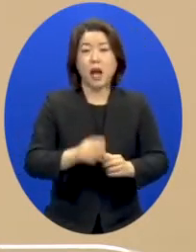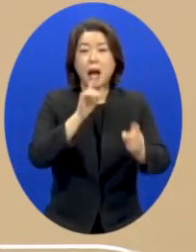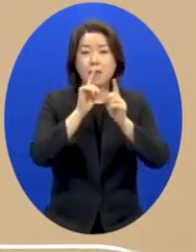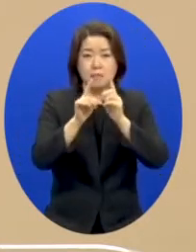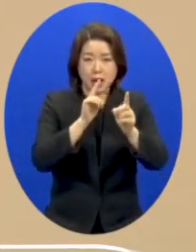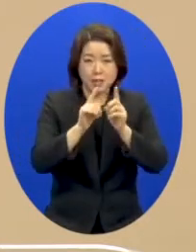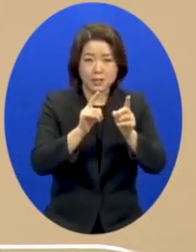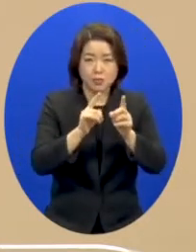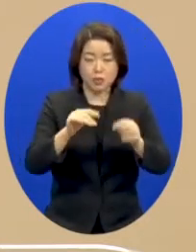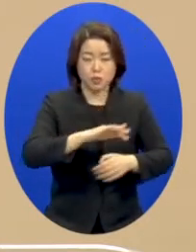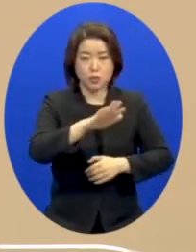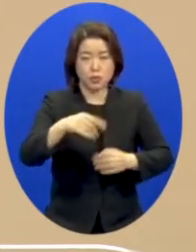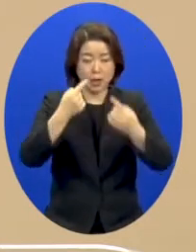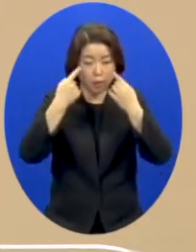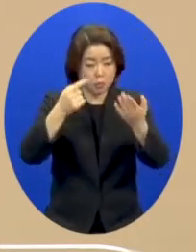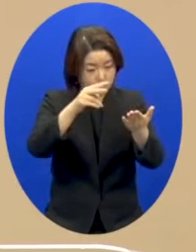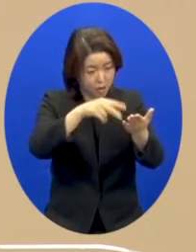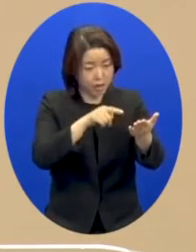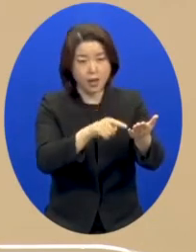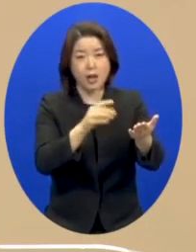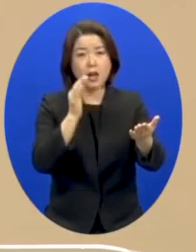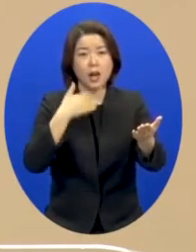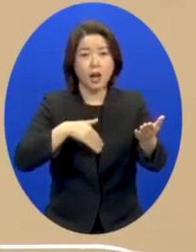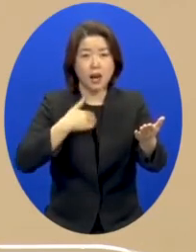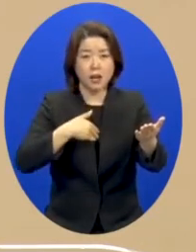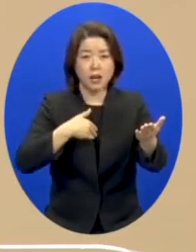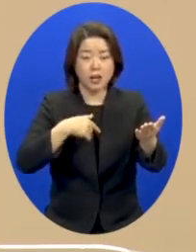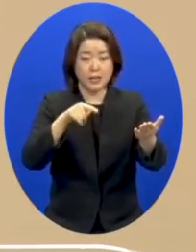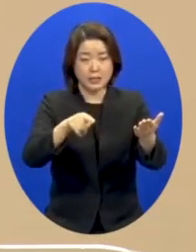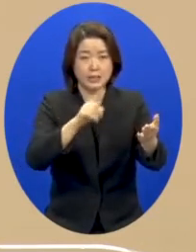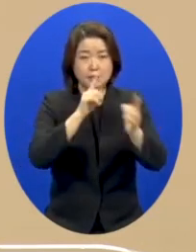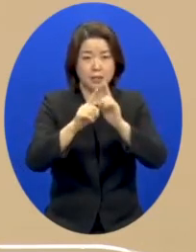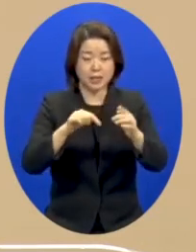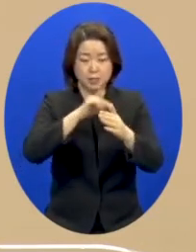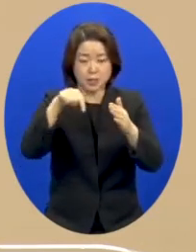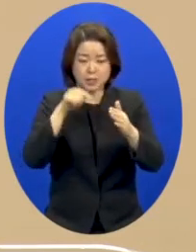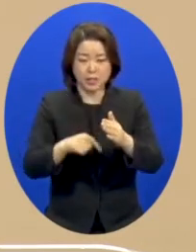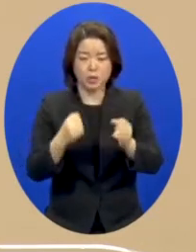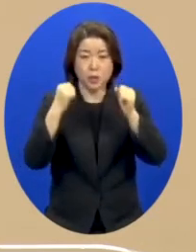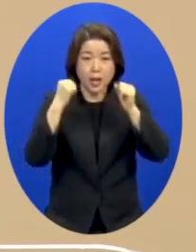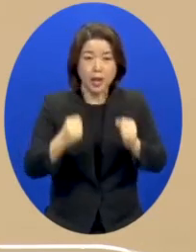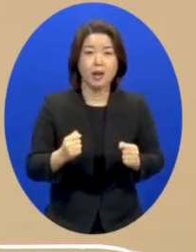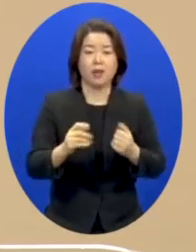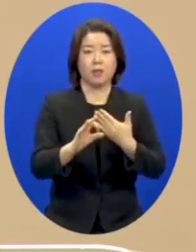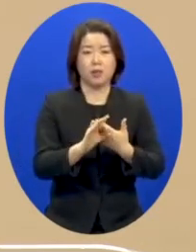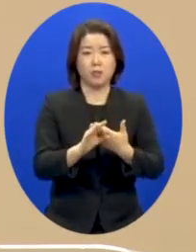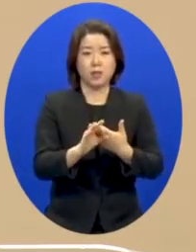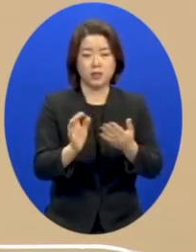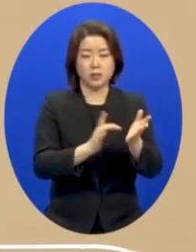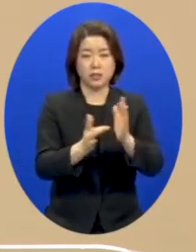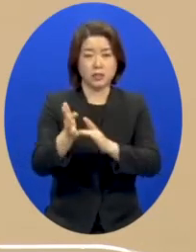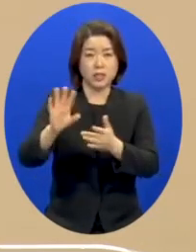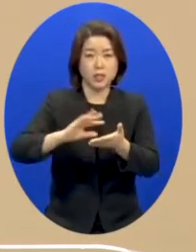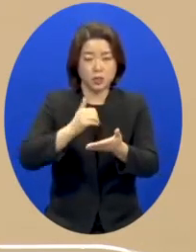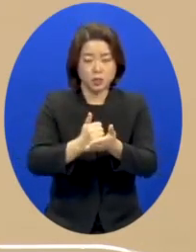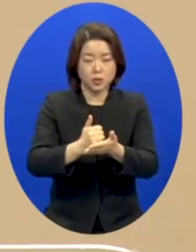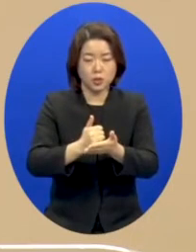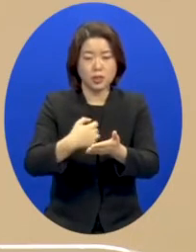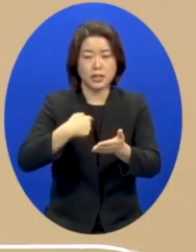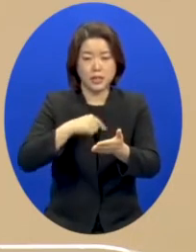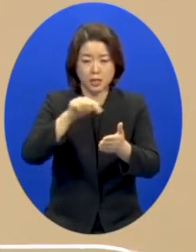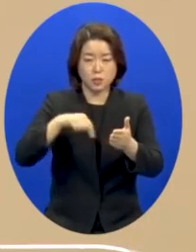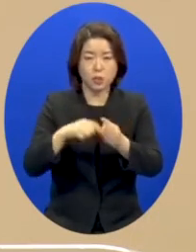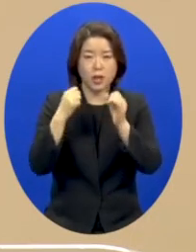말씀은 우리가 분명히 압니다. 그 말씀이 내 속에 거하면 예수 그리스도께서 내 안에 거하신 것과